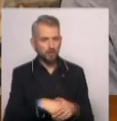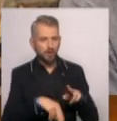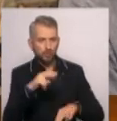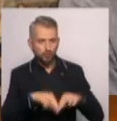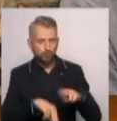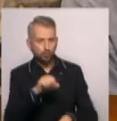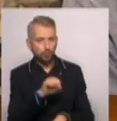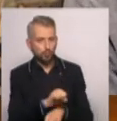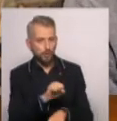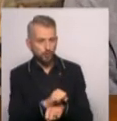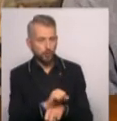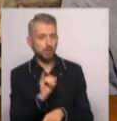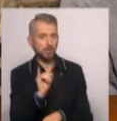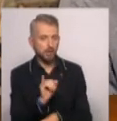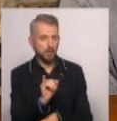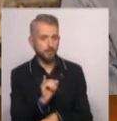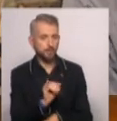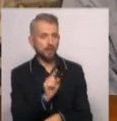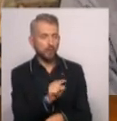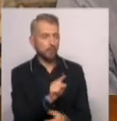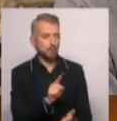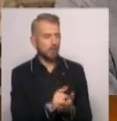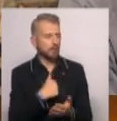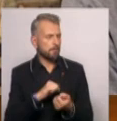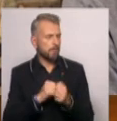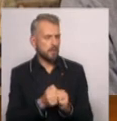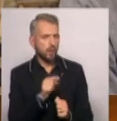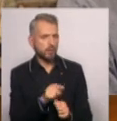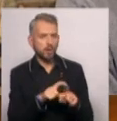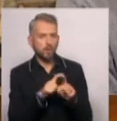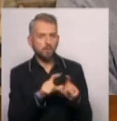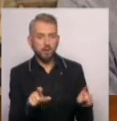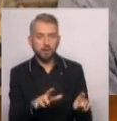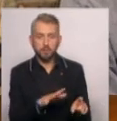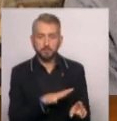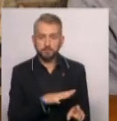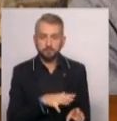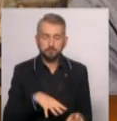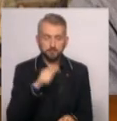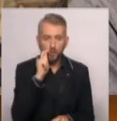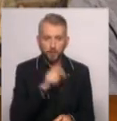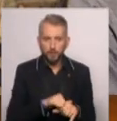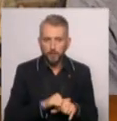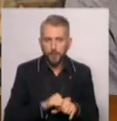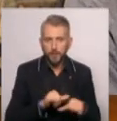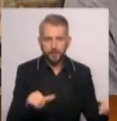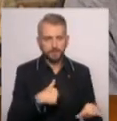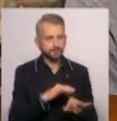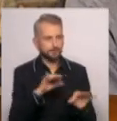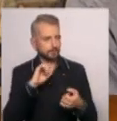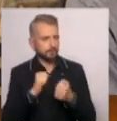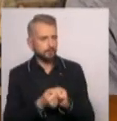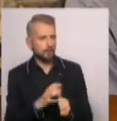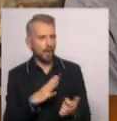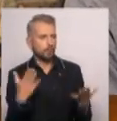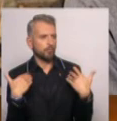зупинку, і при цьому вони мають, причому я пам'ятаю, що ця кампанія розгорнулась майже по всій країні. Я чудово пам'ятаю, що я відпочивав в той